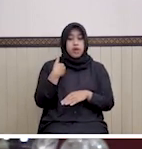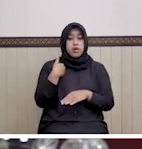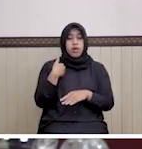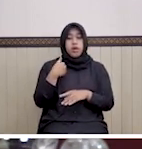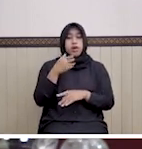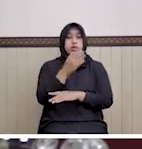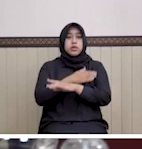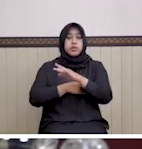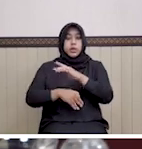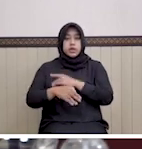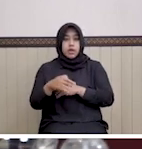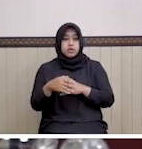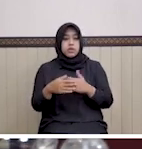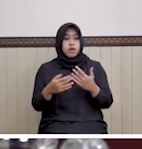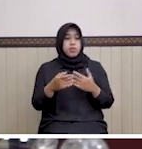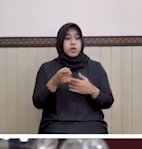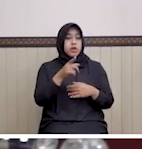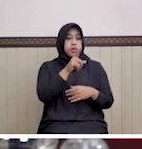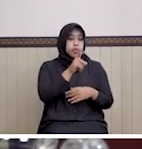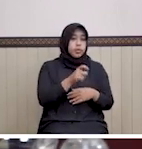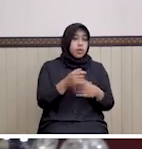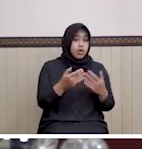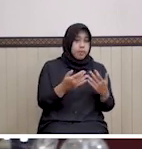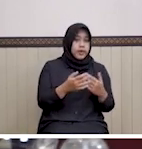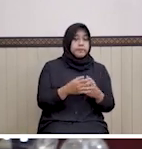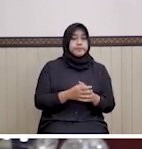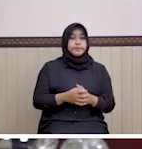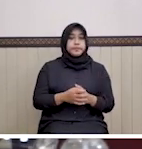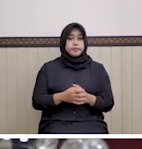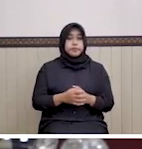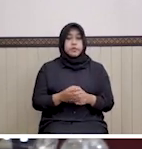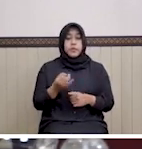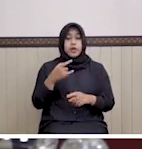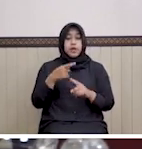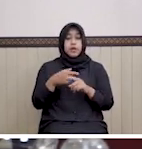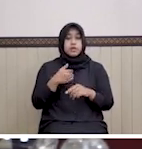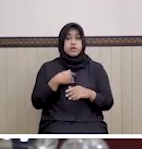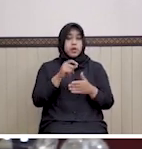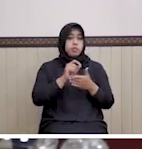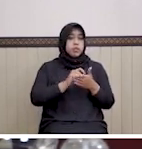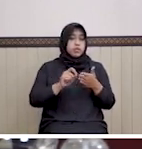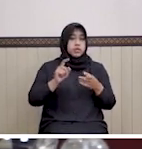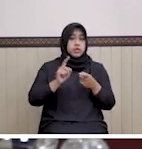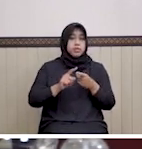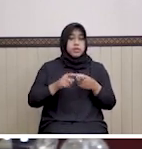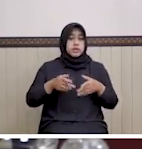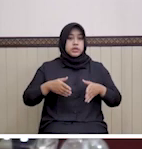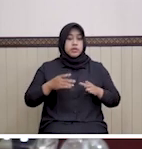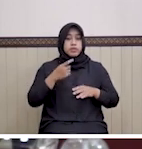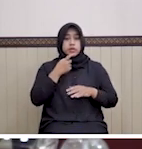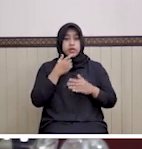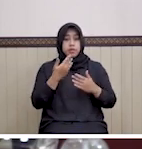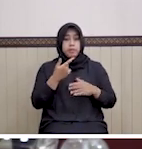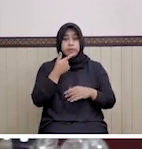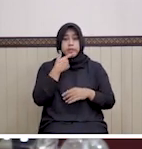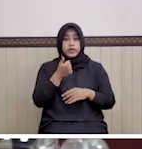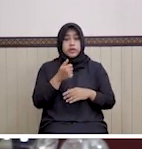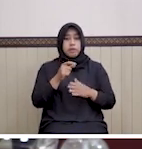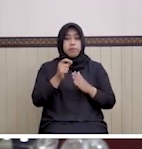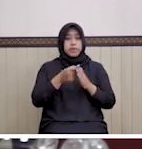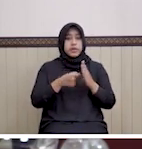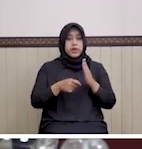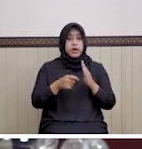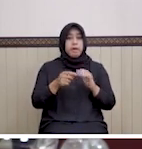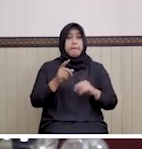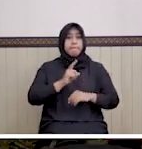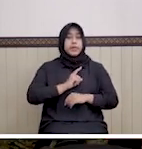disabilitas apa yang diperlukan makanya beberapa kali Saya menulis dengan teman-teman Sigap tentang pentingnya penilaian